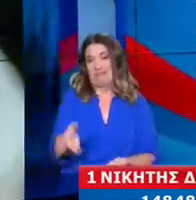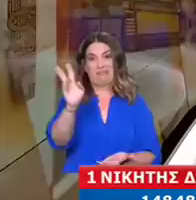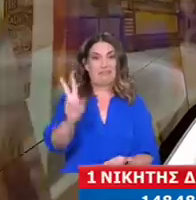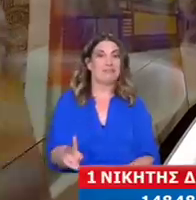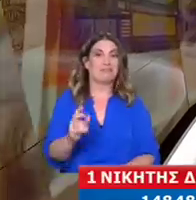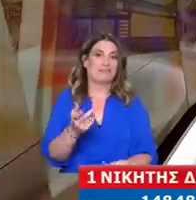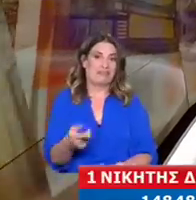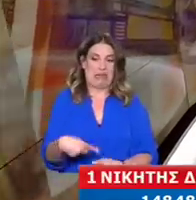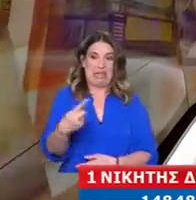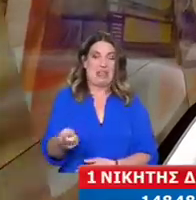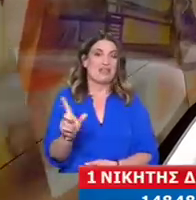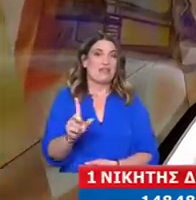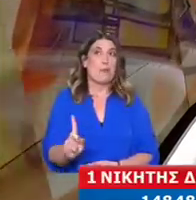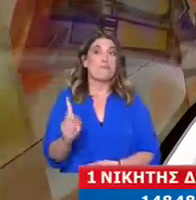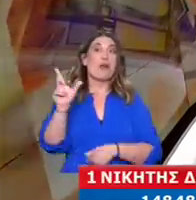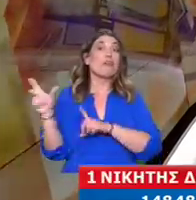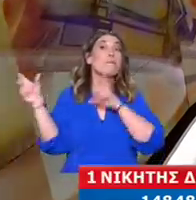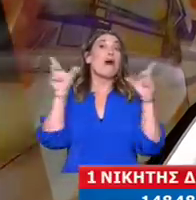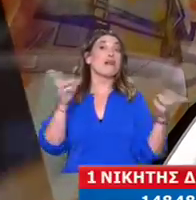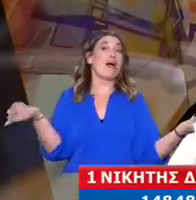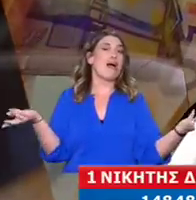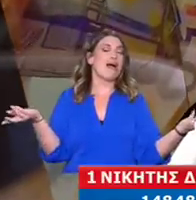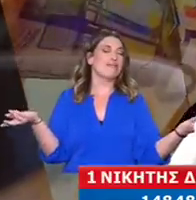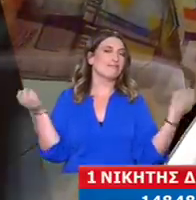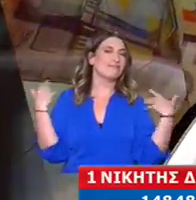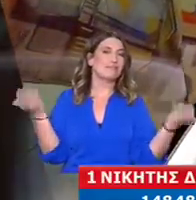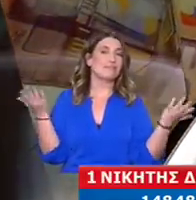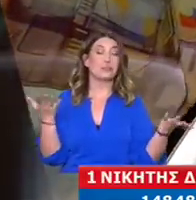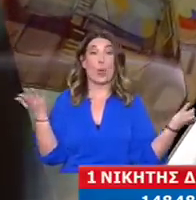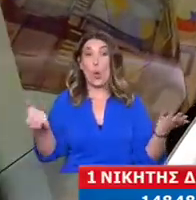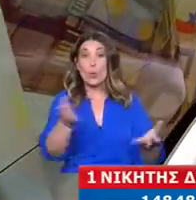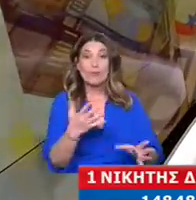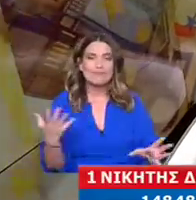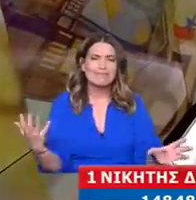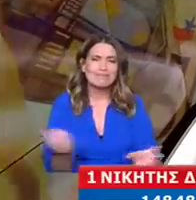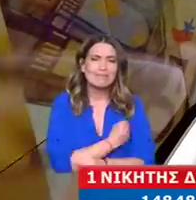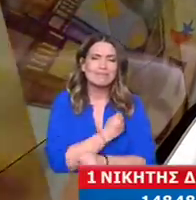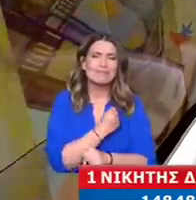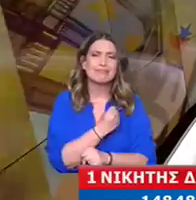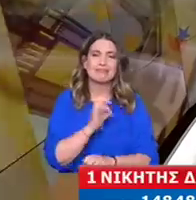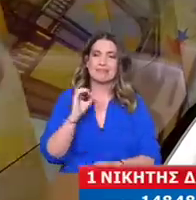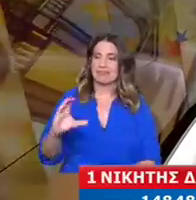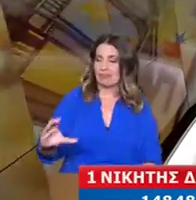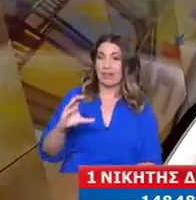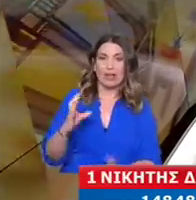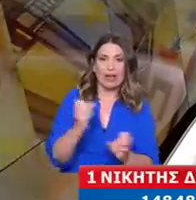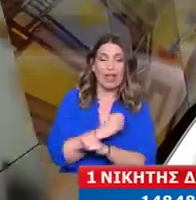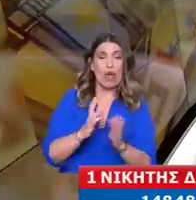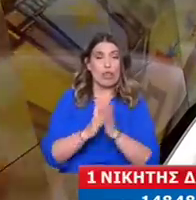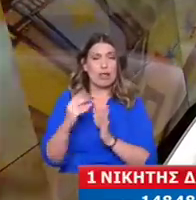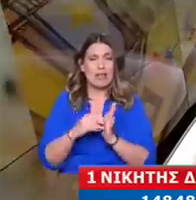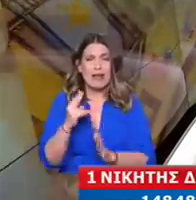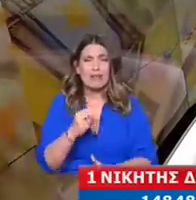και κάποιος ή κάποια από εσάς θα υποδεχθεί το Μάιο, πολύ σημαντικό μήνα, μήνα και εκλογών, θα τον υποδεχθεί